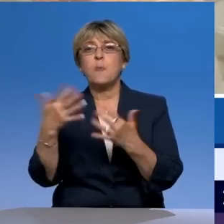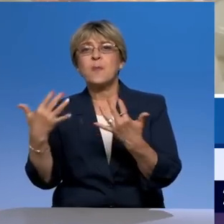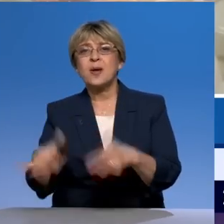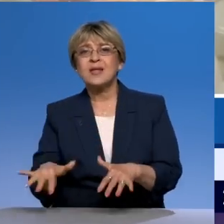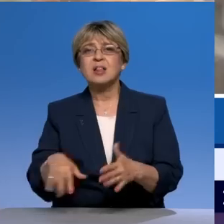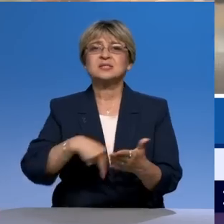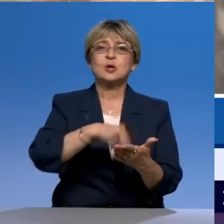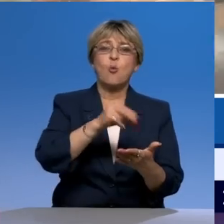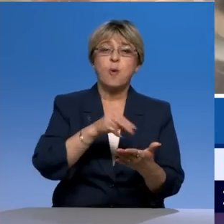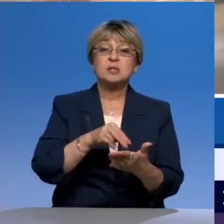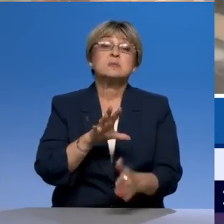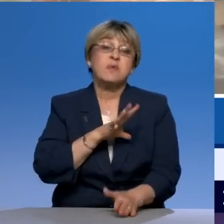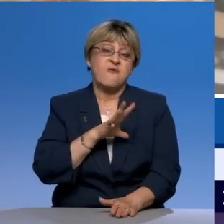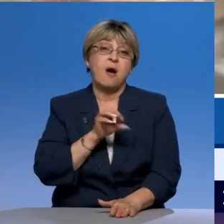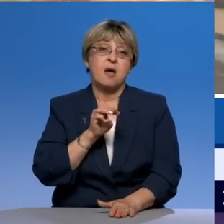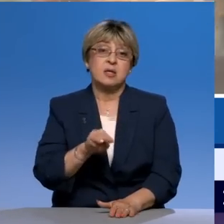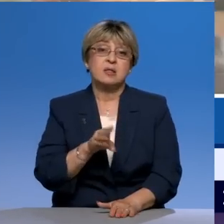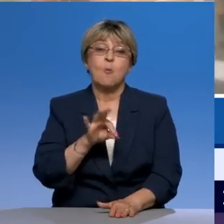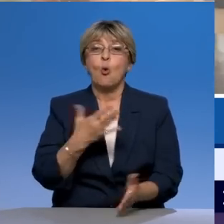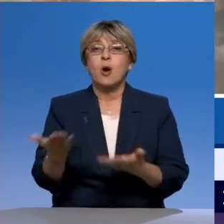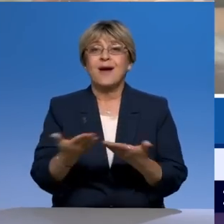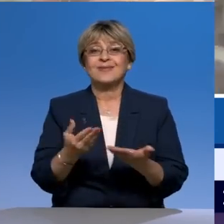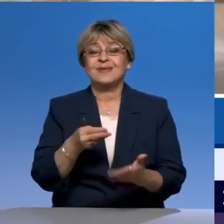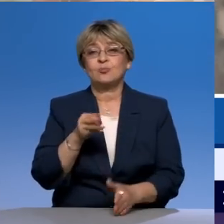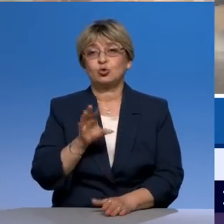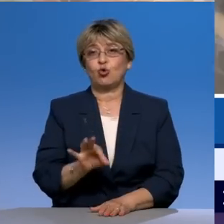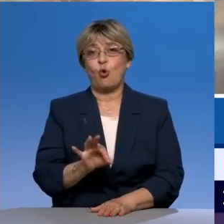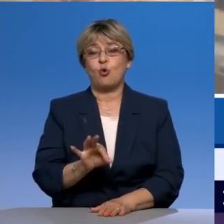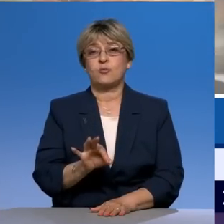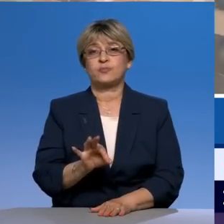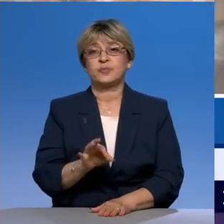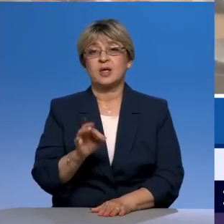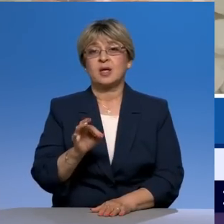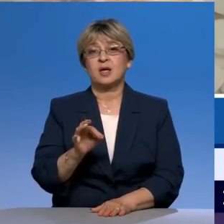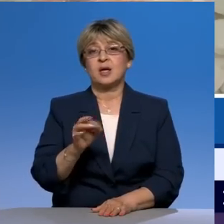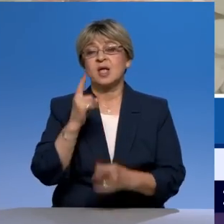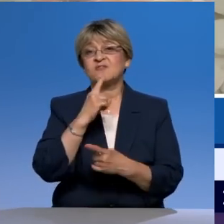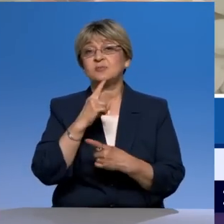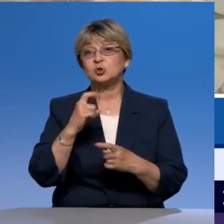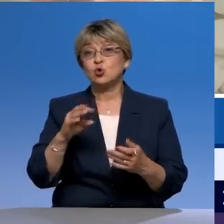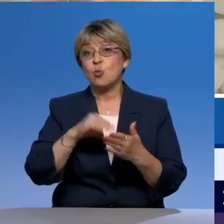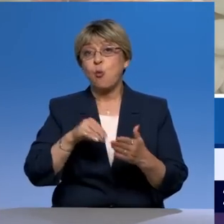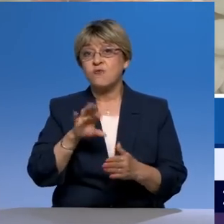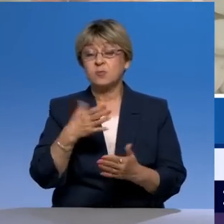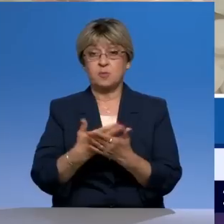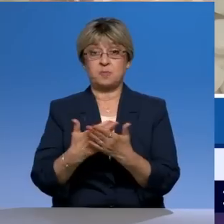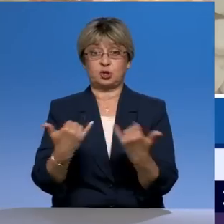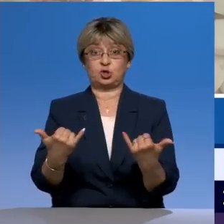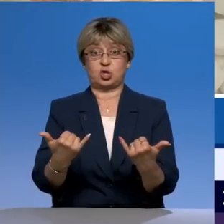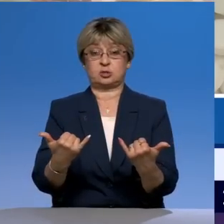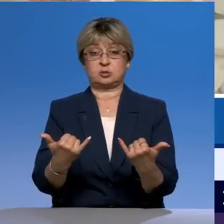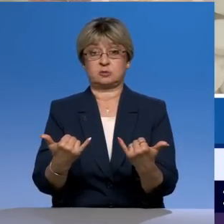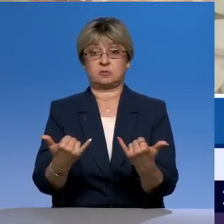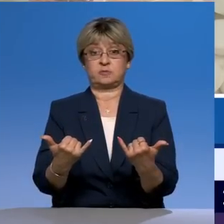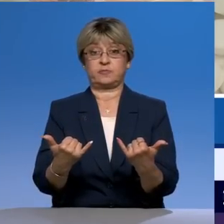Действительно, бывает, и это бывает именно по каким-то, может быть, даже информационным поводам. Вот, как сейчас, например. Да. Нам зрители пишут, вот, что